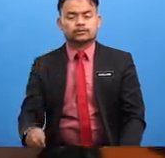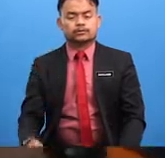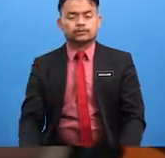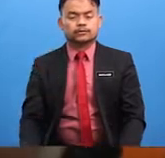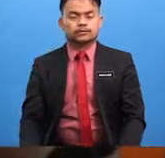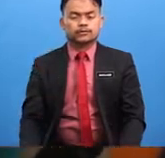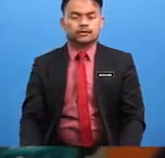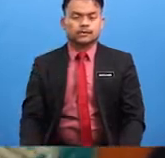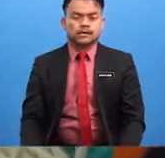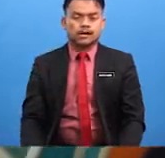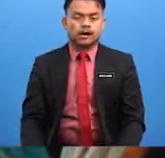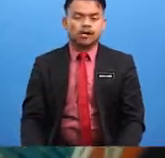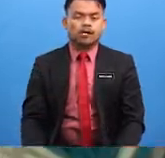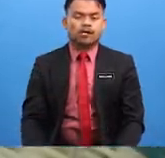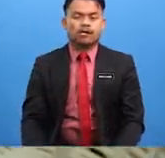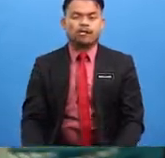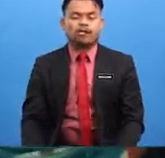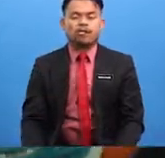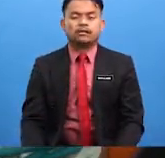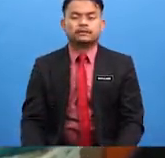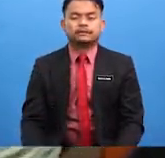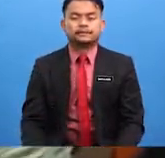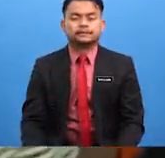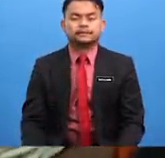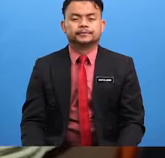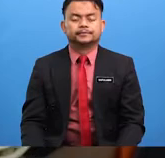anyaman, kemudian pintalkan sebanyak 4 kali pusingan.